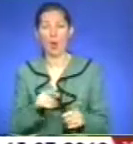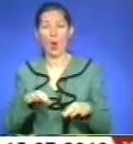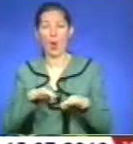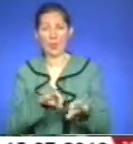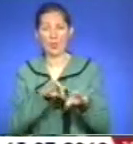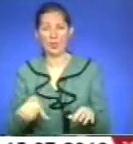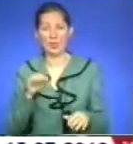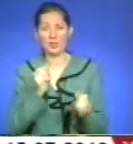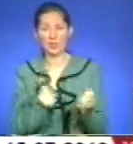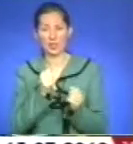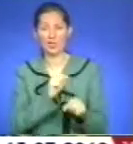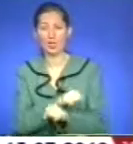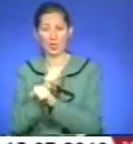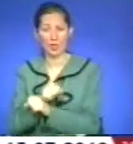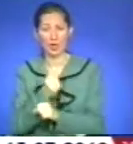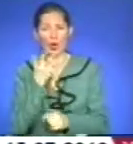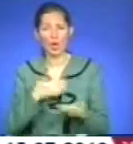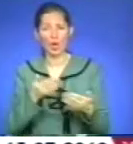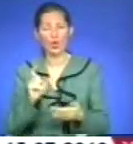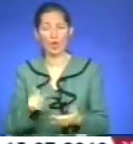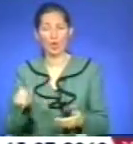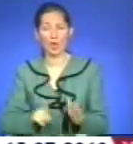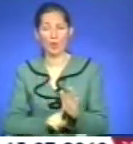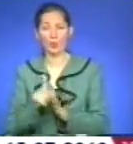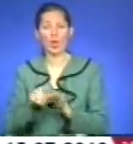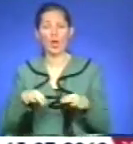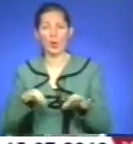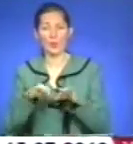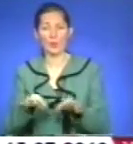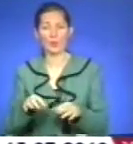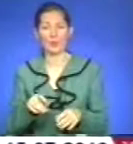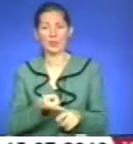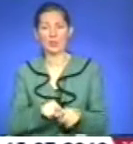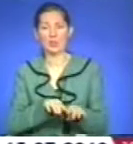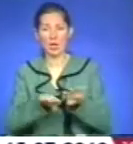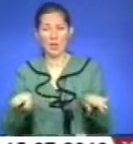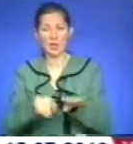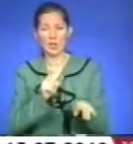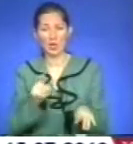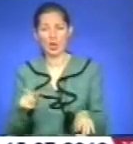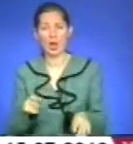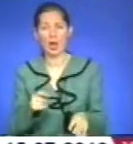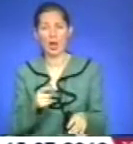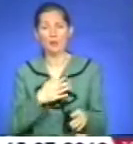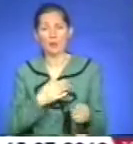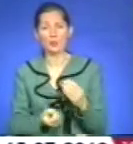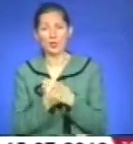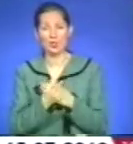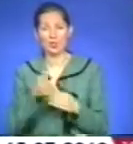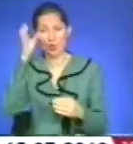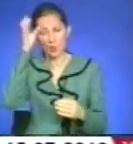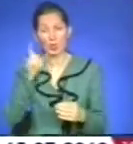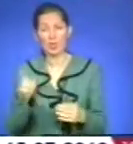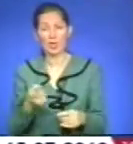йдуть люди, а починає рухатися автомобіль, оце їх розсувати, це ще півбіди, але в нас з'являються розумники,